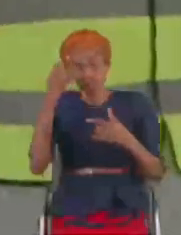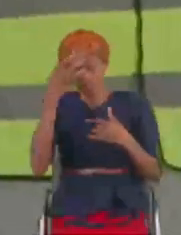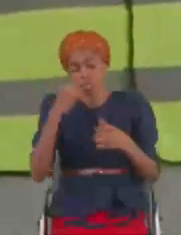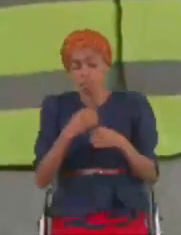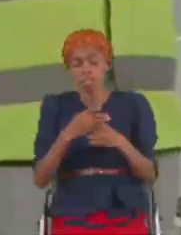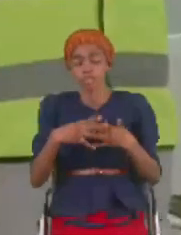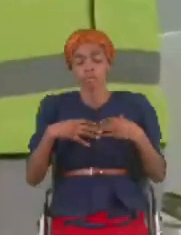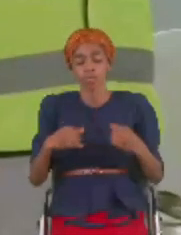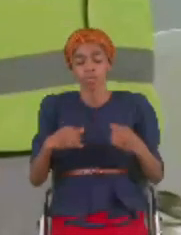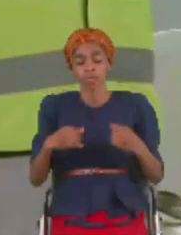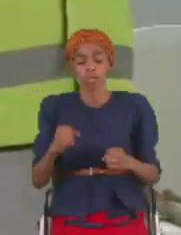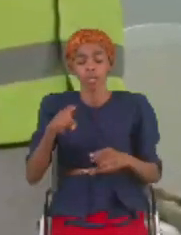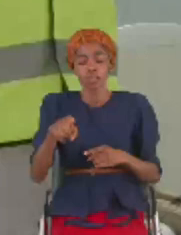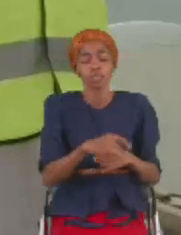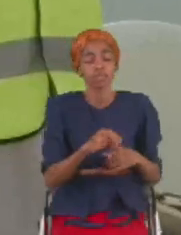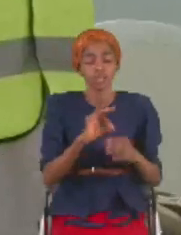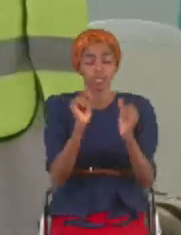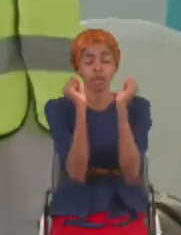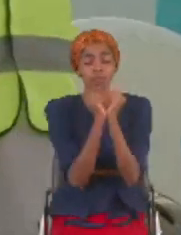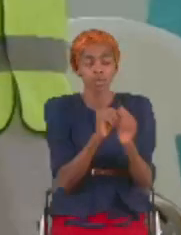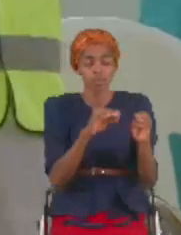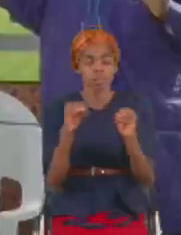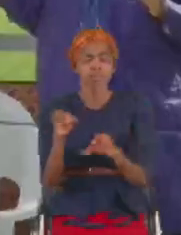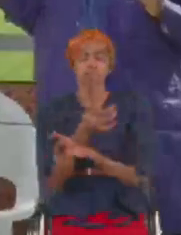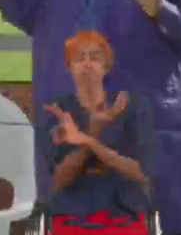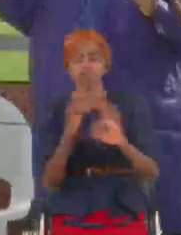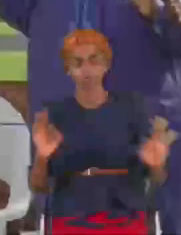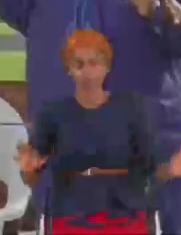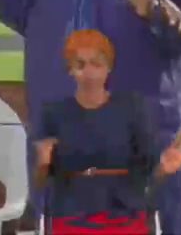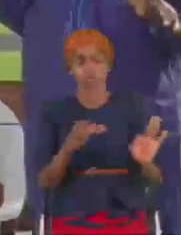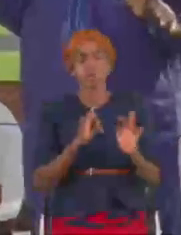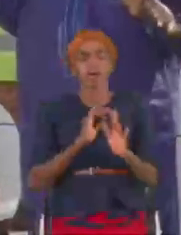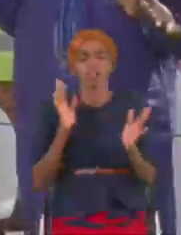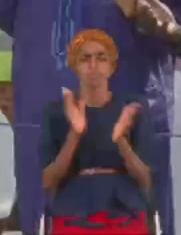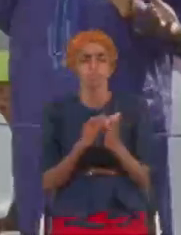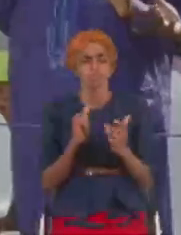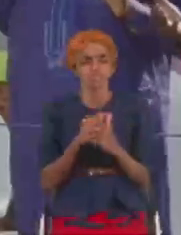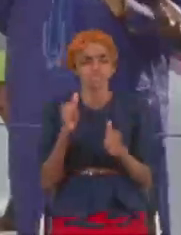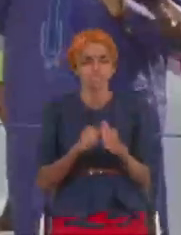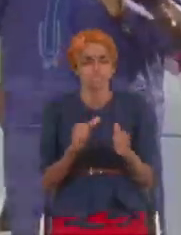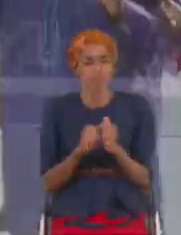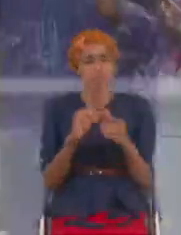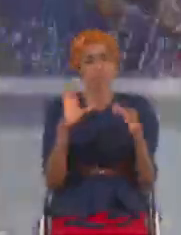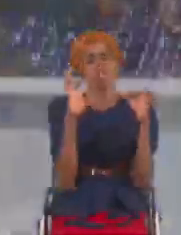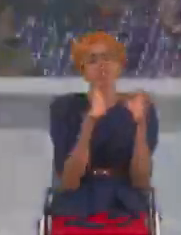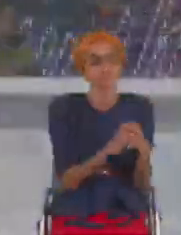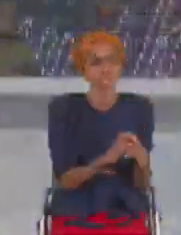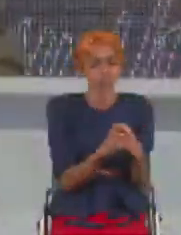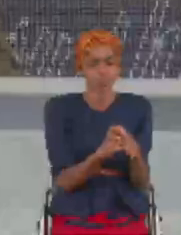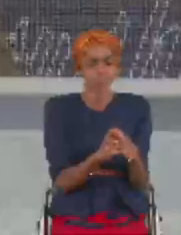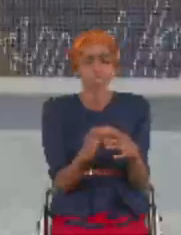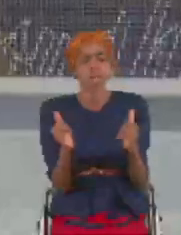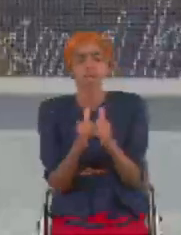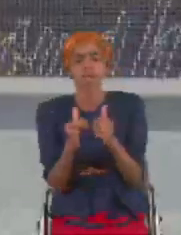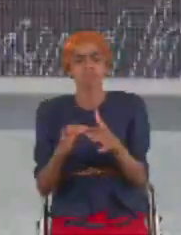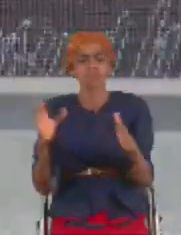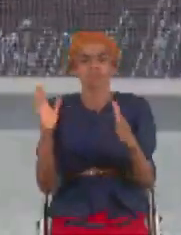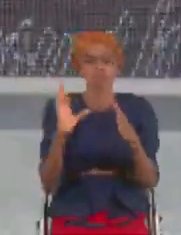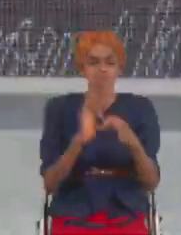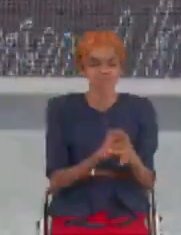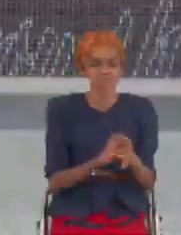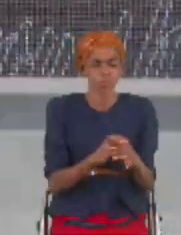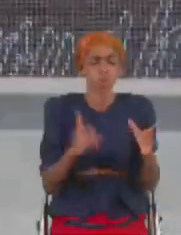l'est et ceux qui sont liés a franchi les et je prie que tout embarras tout encombrement